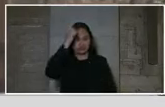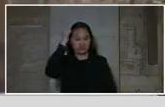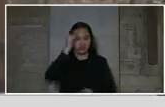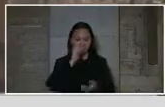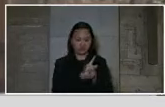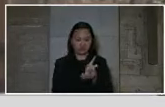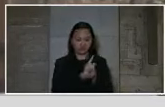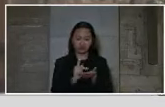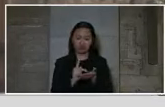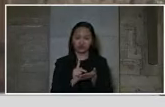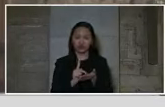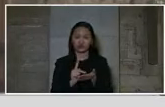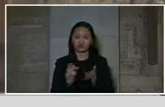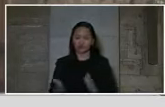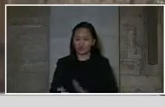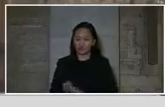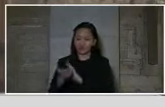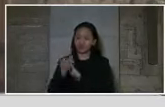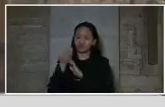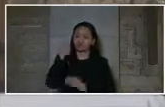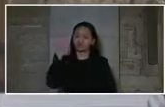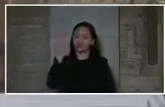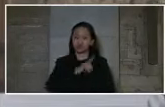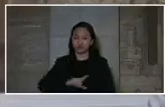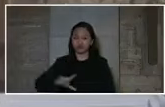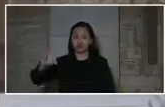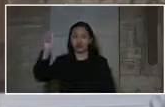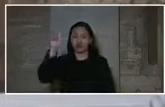Lucas. Papuri sa iyo, Panginoon.